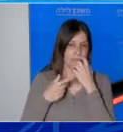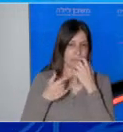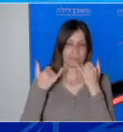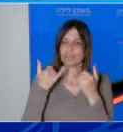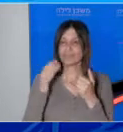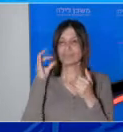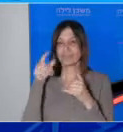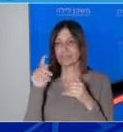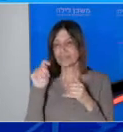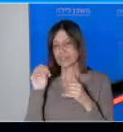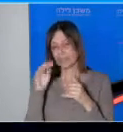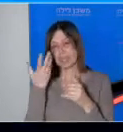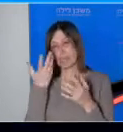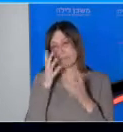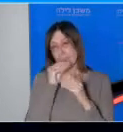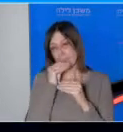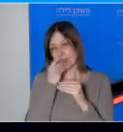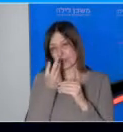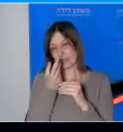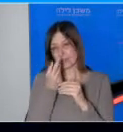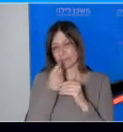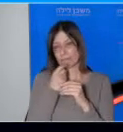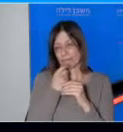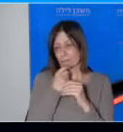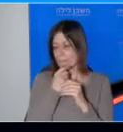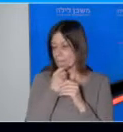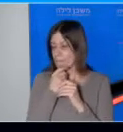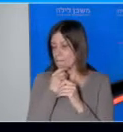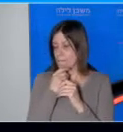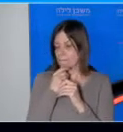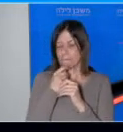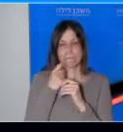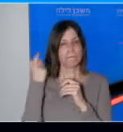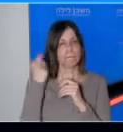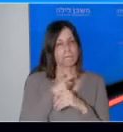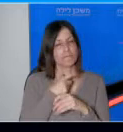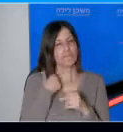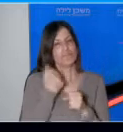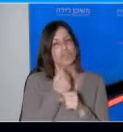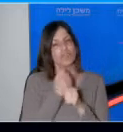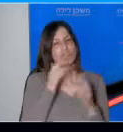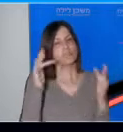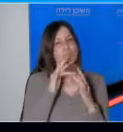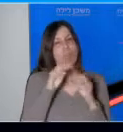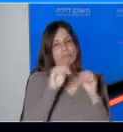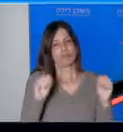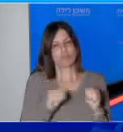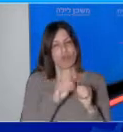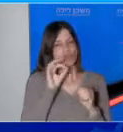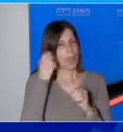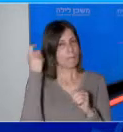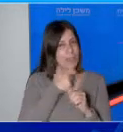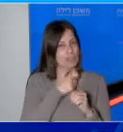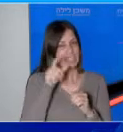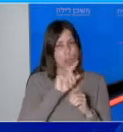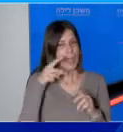תמי, אני רוצה לשאול אותך, אם היה מדובר בעבירות שהיו עושים כלפי משפחות פשע מפורסמות, זה לא היה ממש